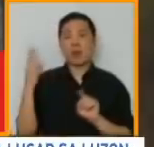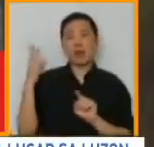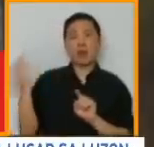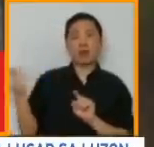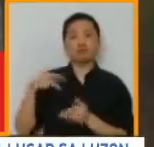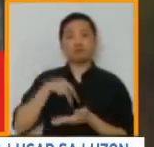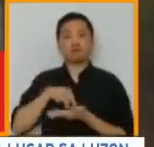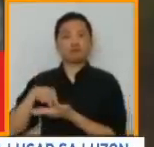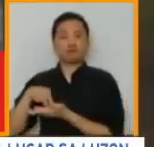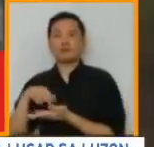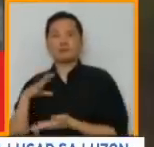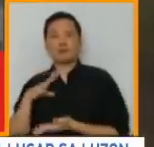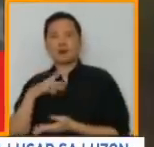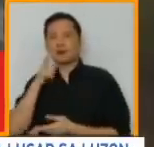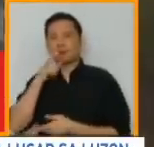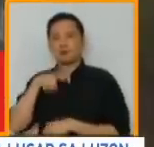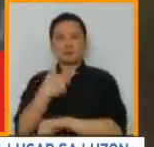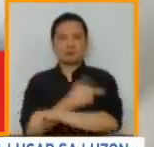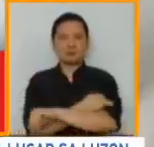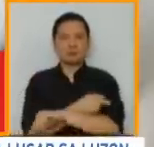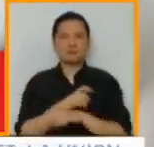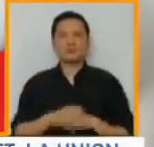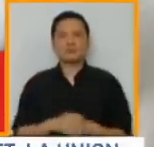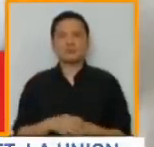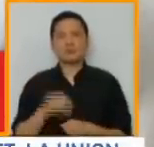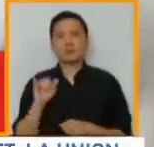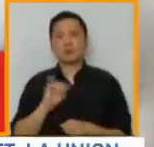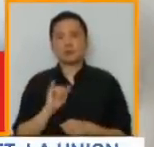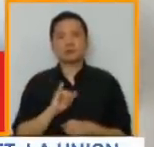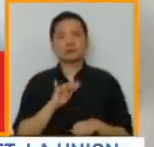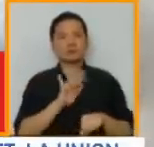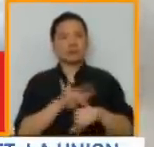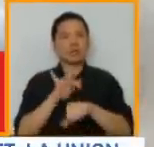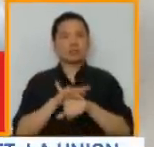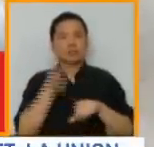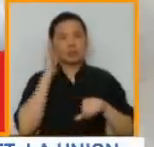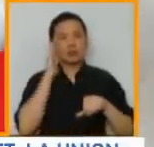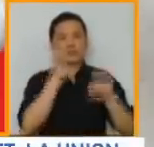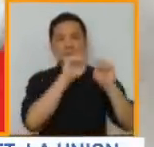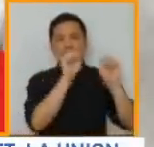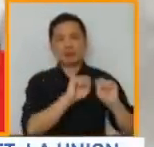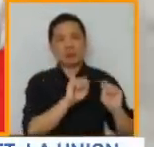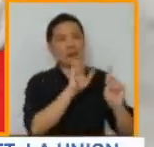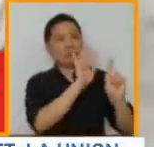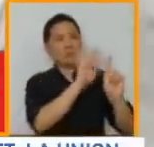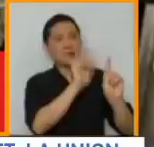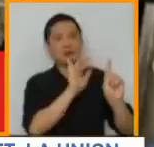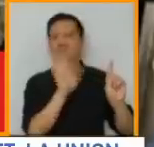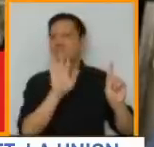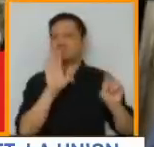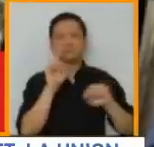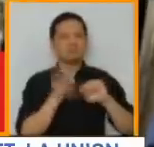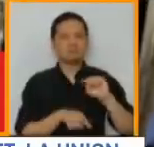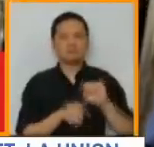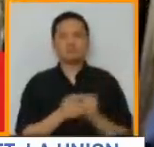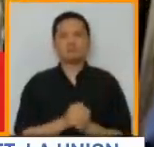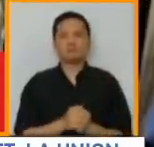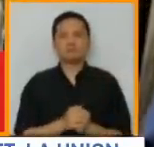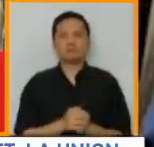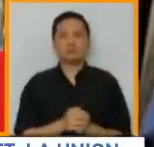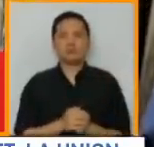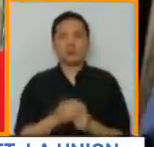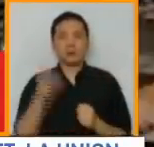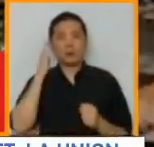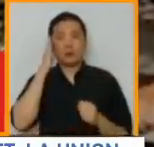Sa loob, bawal pa rin ang paghawak sa mga rebulto ng santo kaya di pa tinatanggal ang mga bakod dito. Bukas naman na ang mga confessional o ang